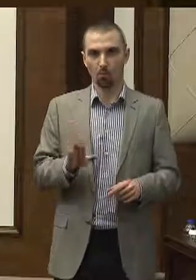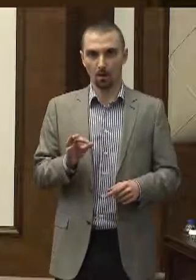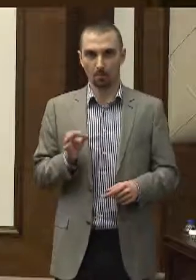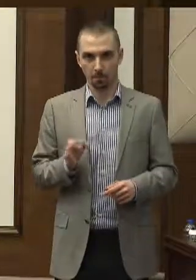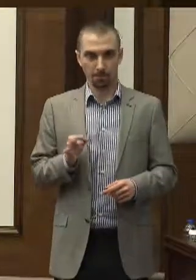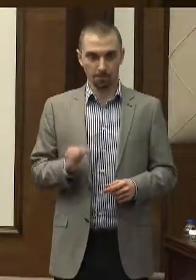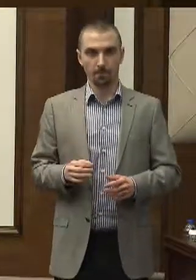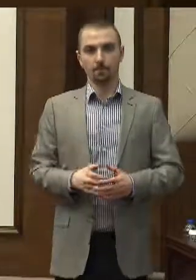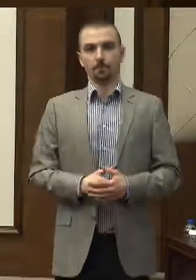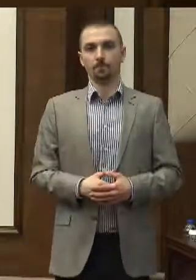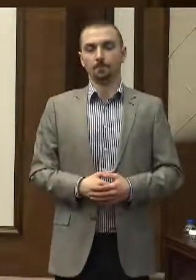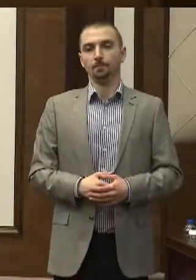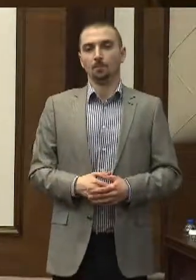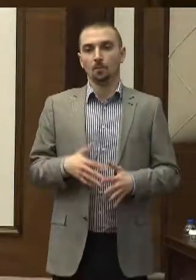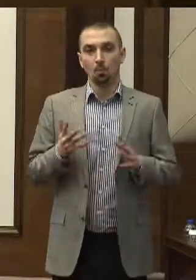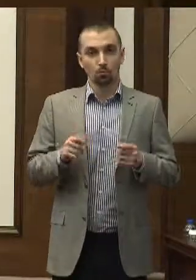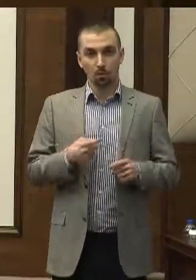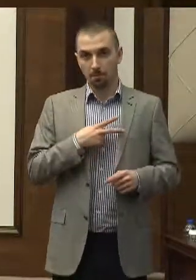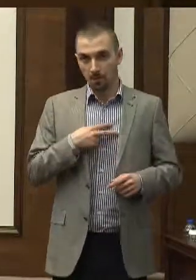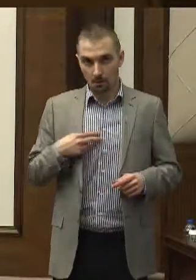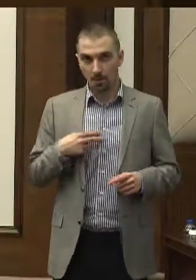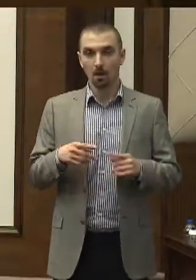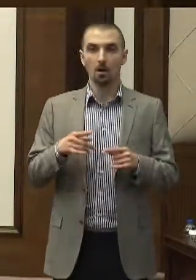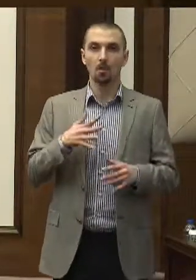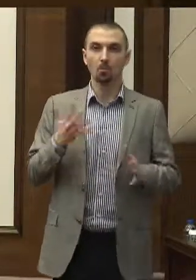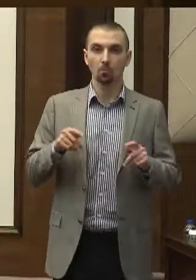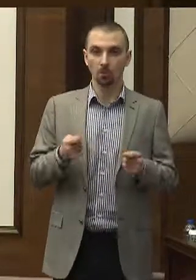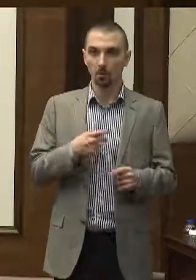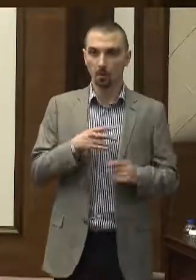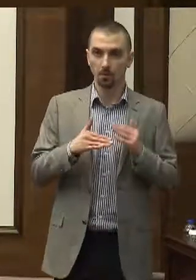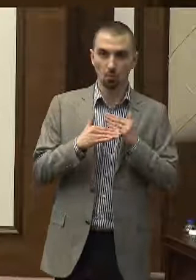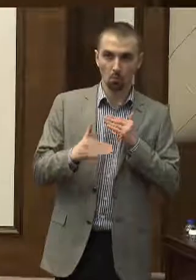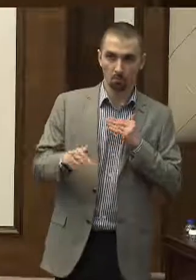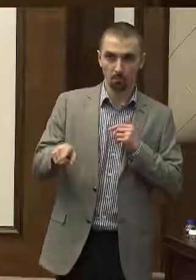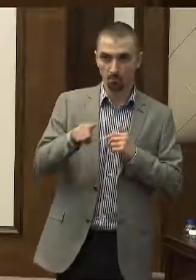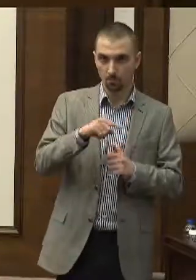Büyükçekmece Belediyesi ve Büyükçekmece halkı